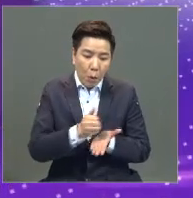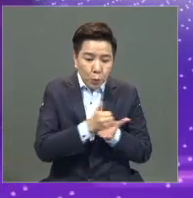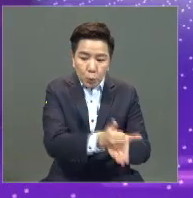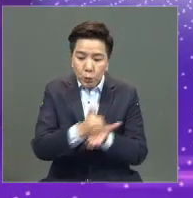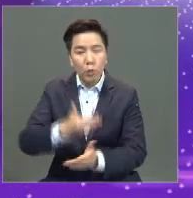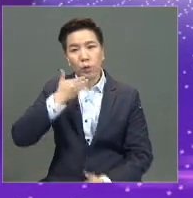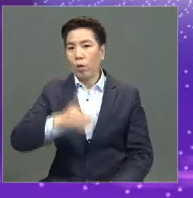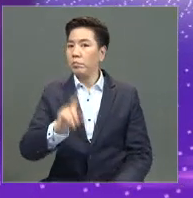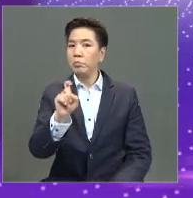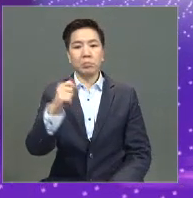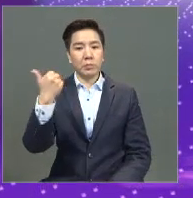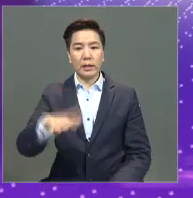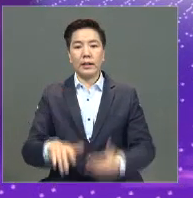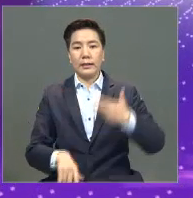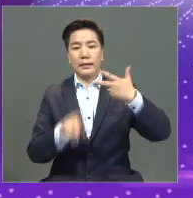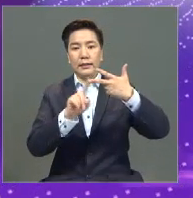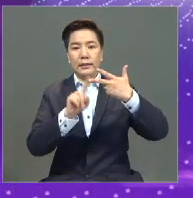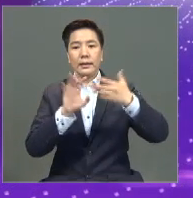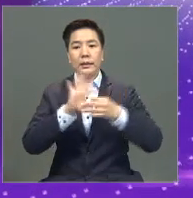ต้องแก้ปัญหาต่างๆในแนวทางที่จะช่วยประเทศอย่างยั่งยืนต้องตระหนักอยู่เสมอว่าปัญหาเศรษฐกิจโลกจะยังคงอยู่แบบนี้ต่อไปอีกนานเพราะฉะนั้นเป็นไปไม่ได้ที่เรามีการให้เงินเยียวยาไปตลอดงานที่3